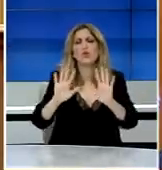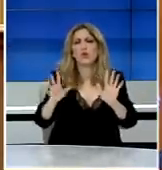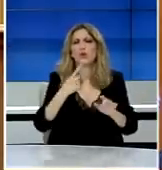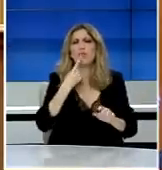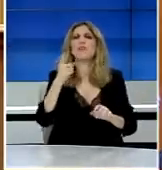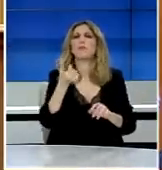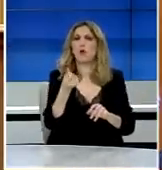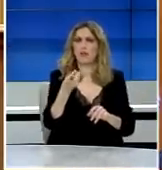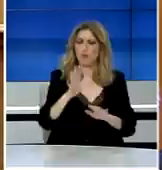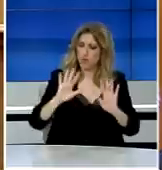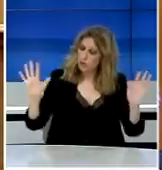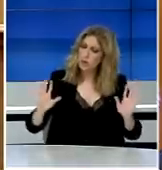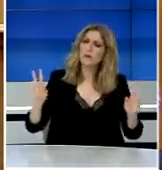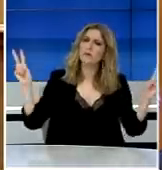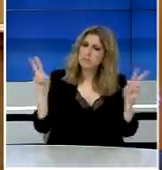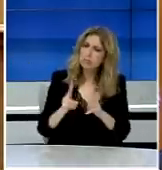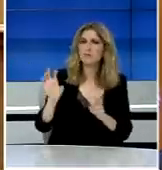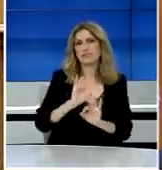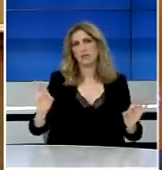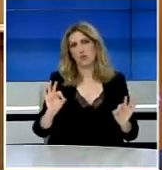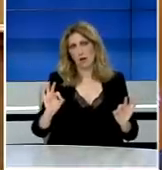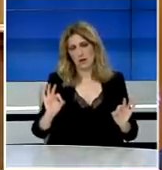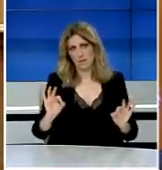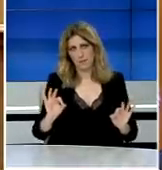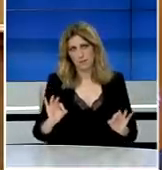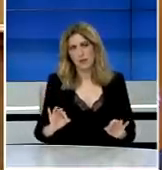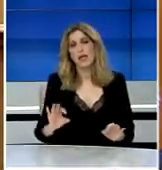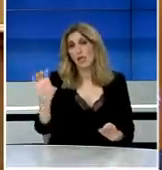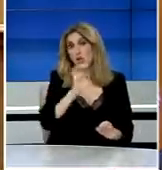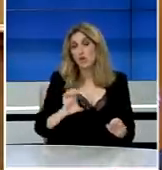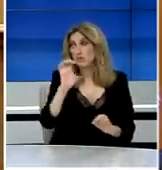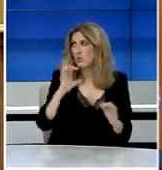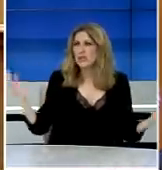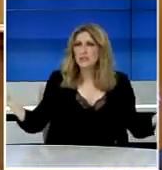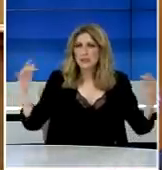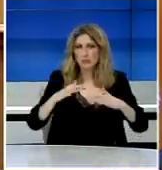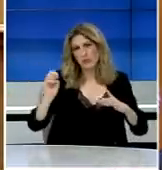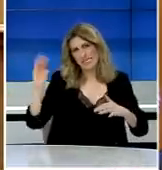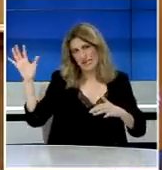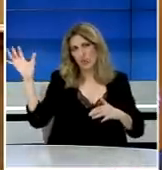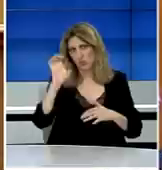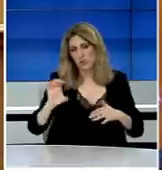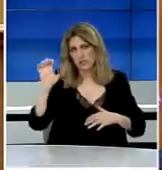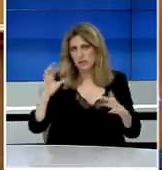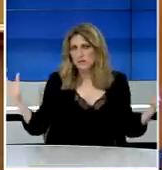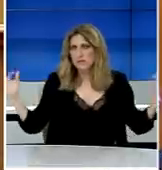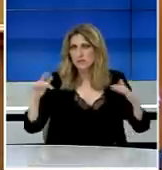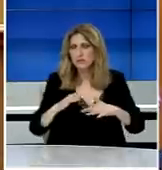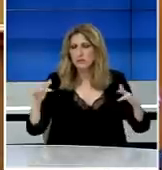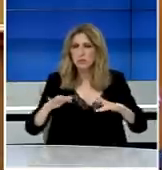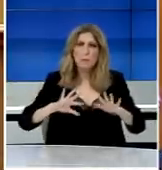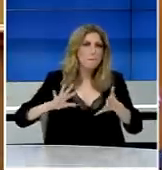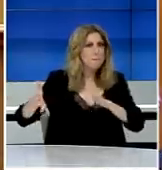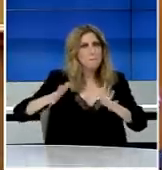όταν η εξωτερική, ο τζίρος από τους τουρίστες που έρχονται, τους ξένους τουρίστες, είναι κοντά